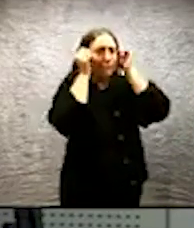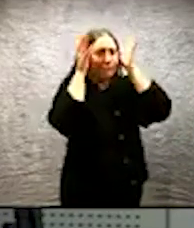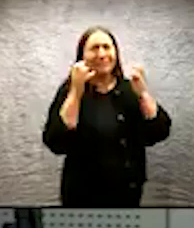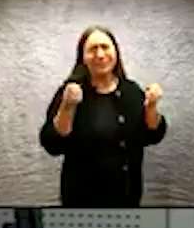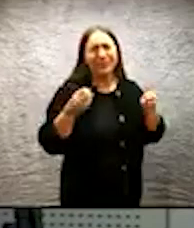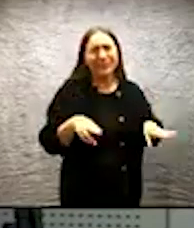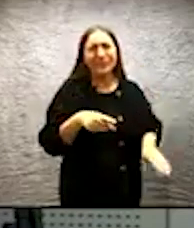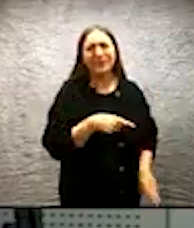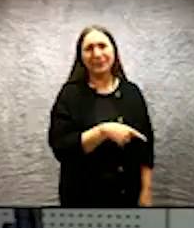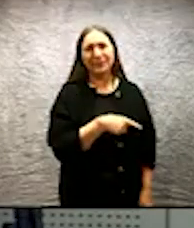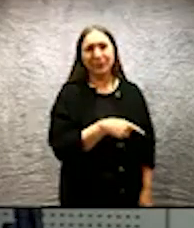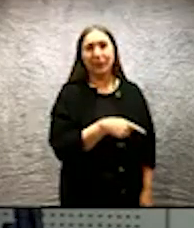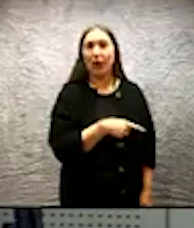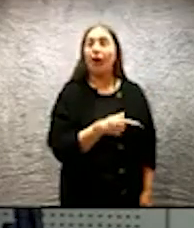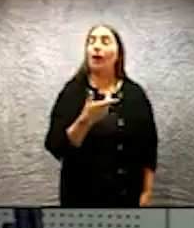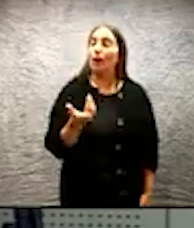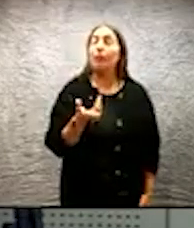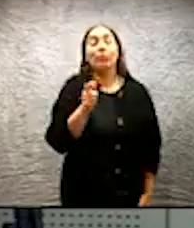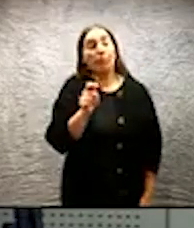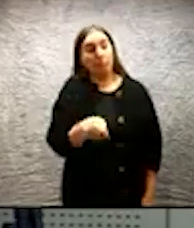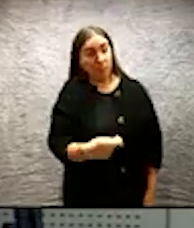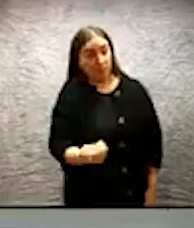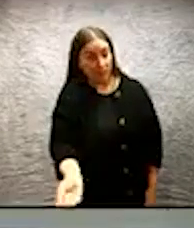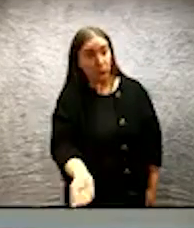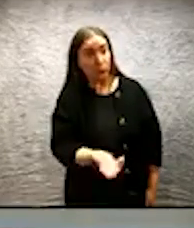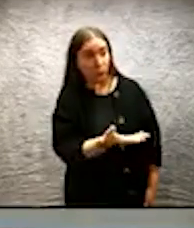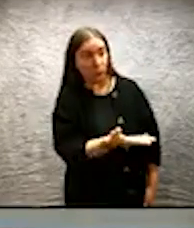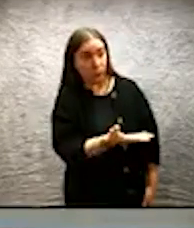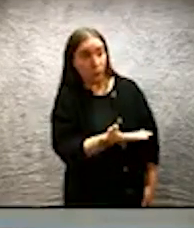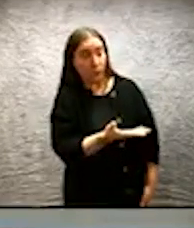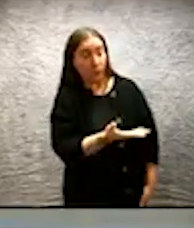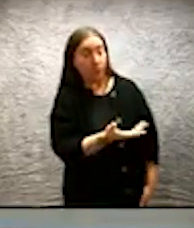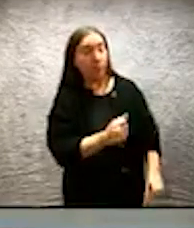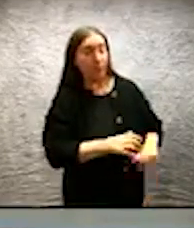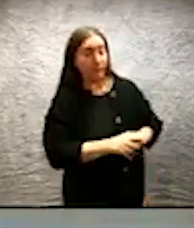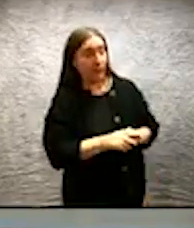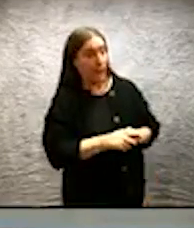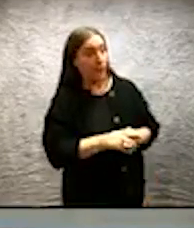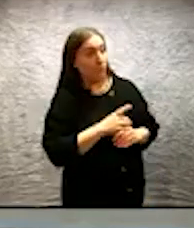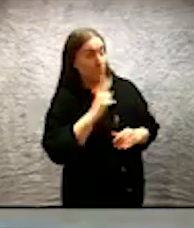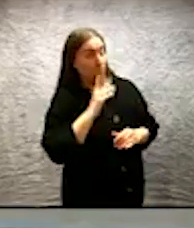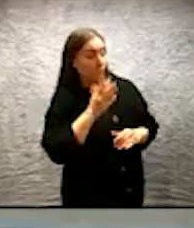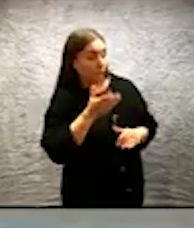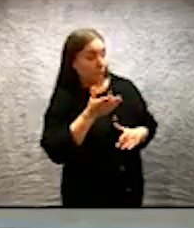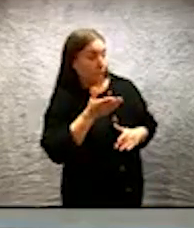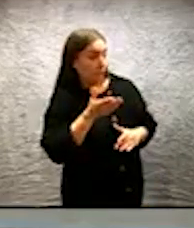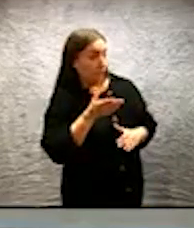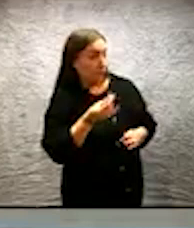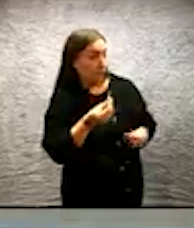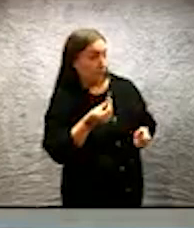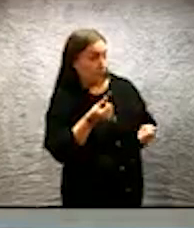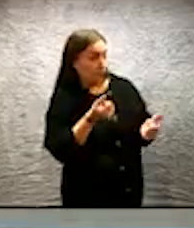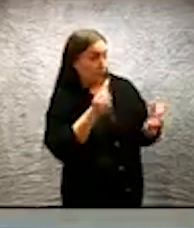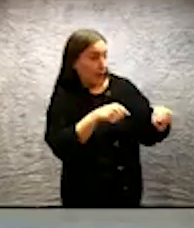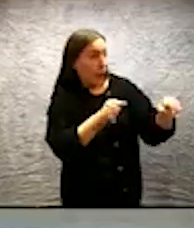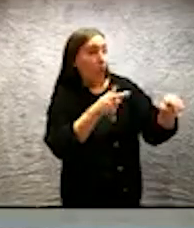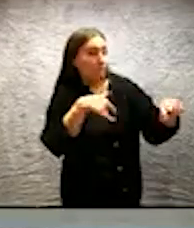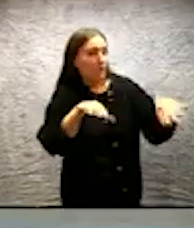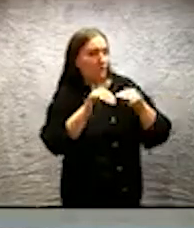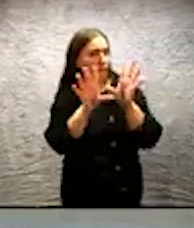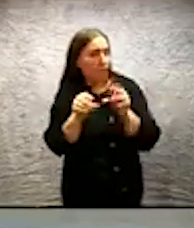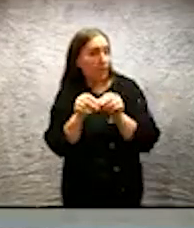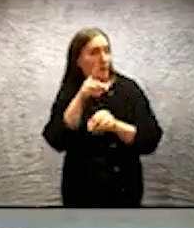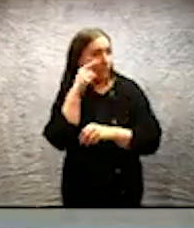nous allons aller dans votre sens, mais je pense qu'il va falloir associer aussi la famille de M.